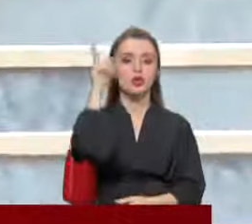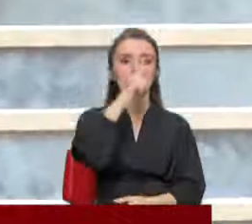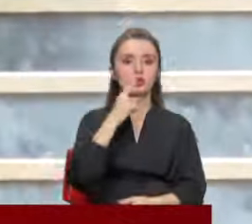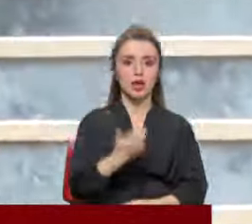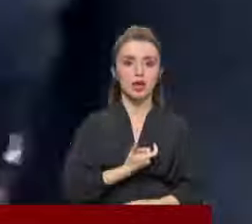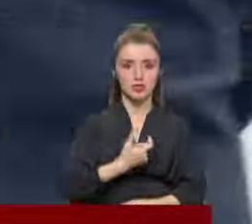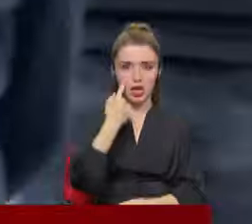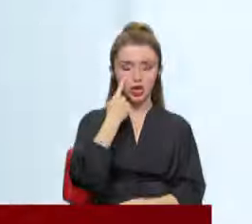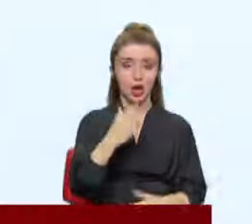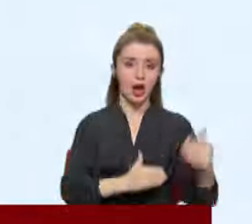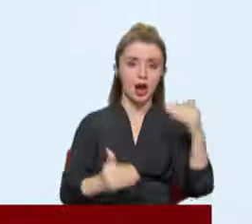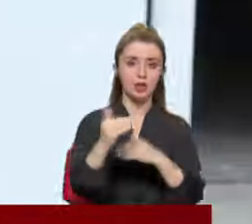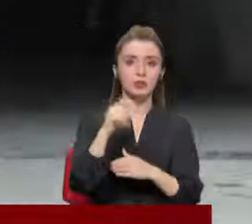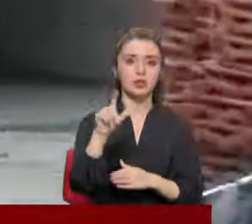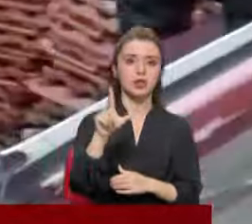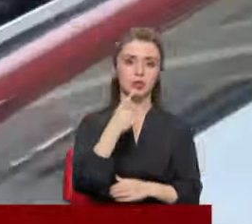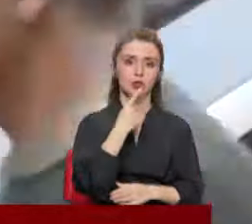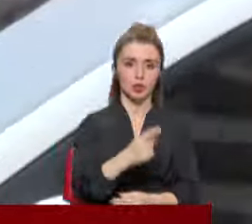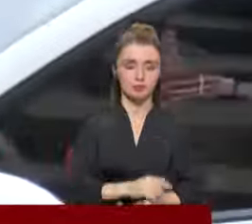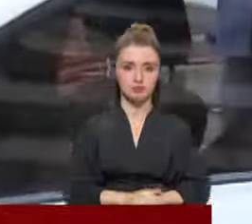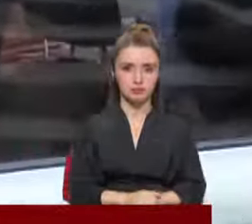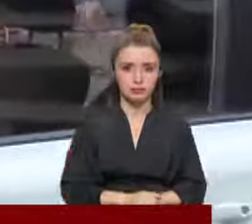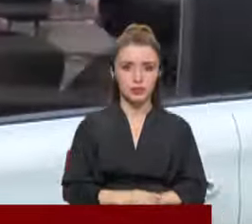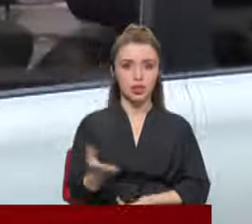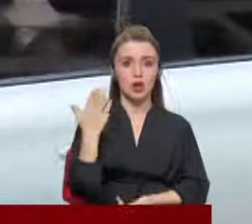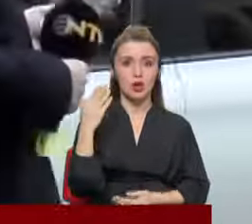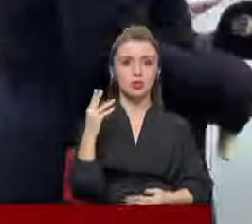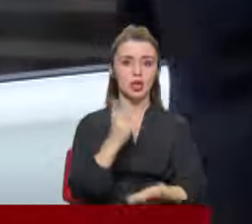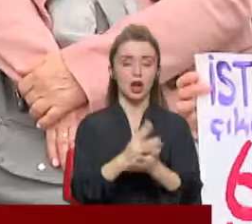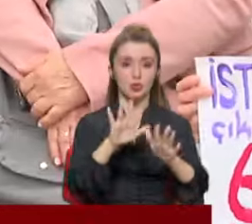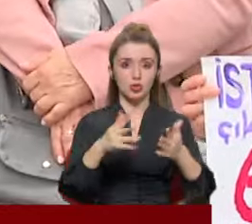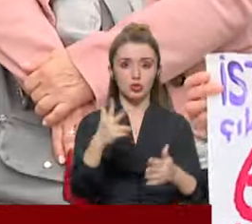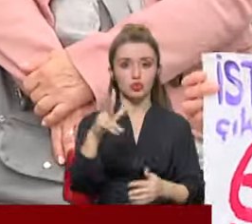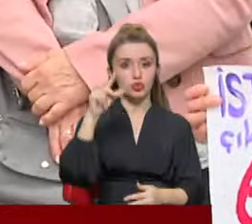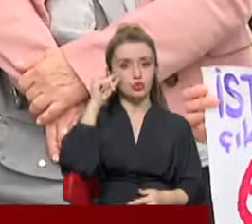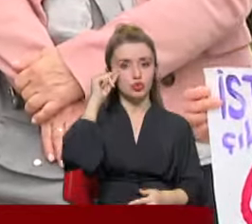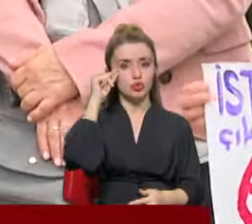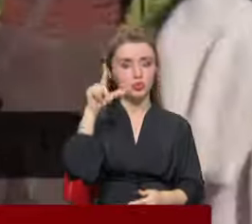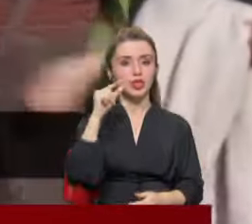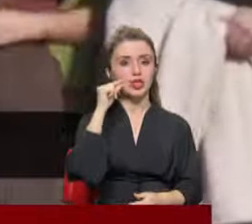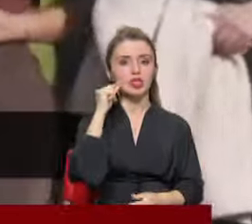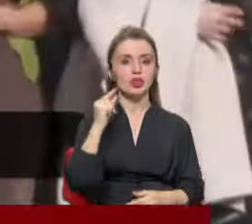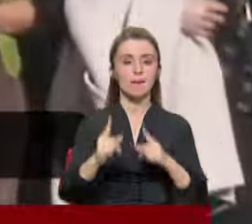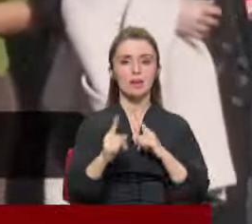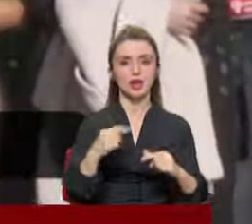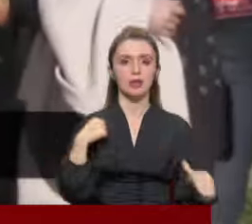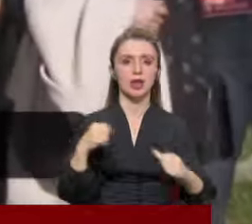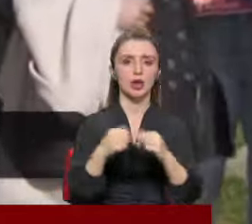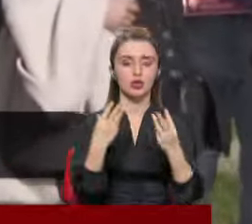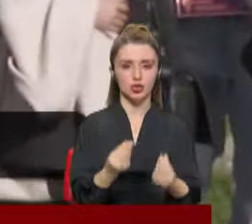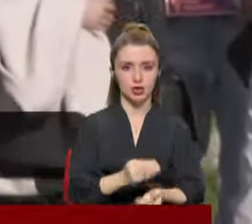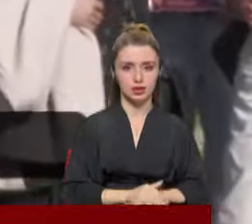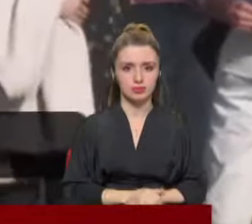yasa gereğince artırım yapılması gerektiğine hükmedildi. Önceki karar bozuldu. 3 sanık yeniden yargılanacak.